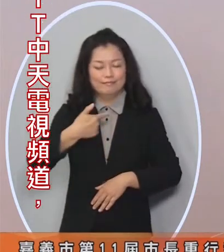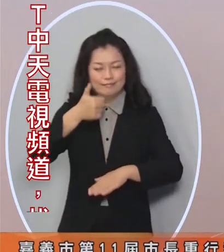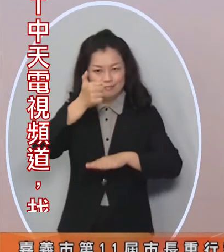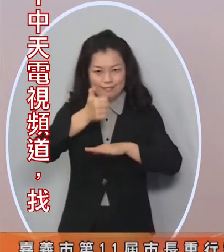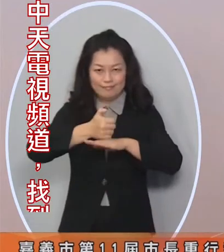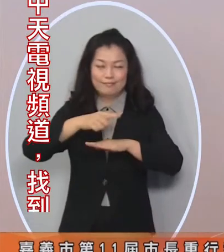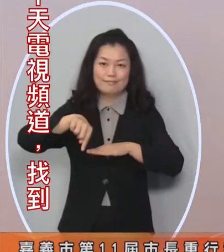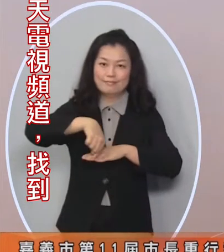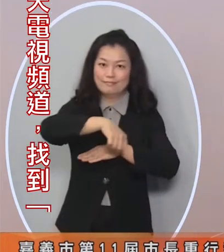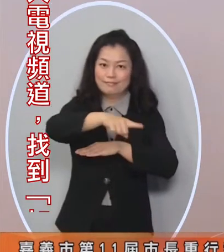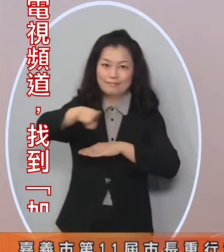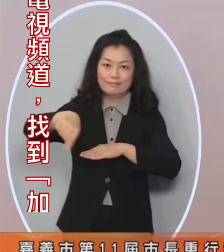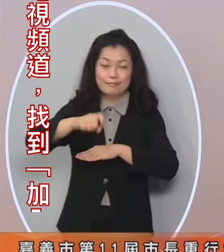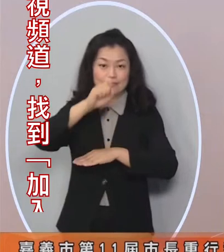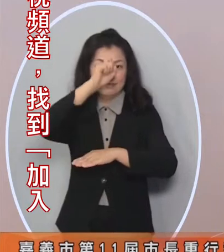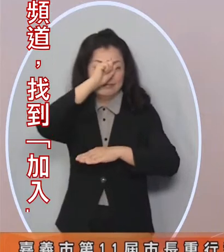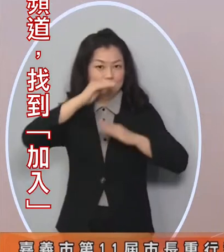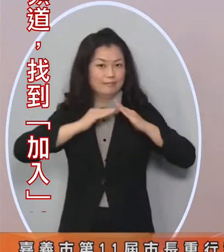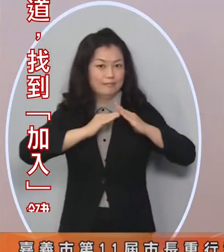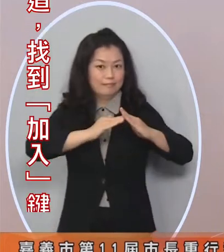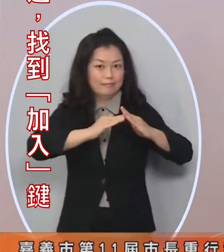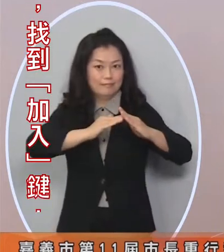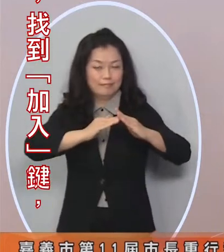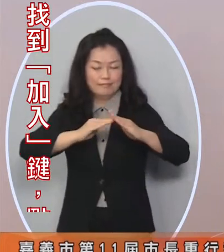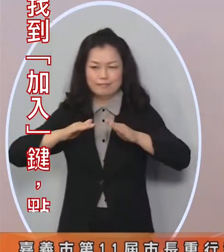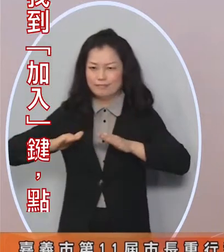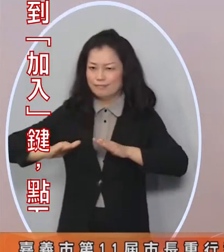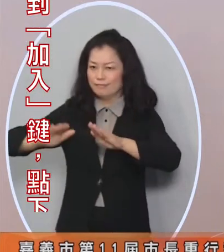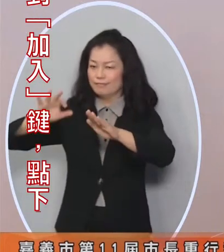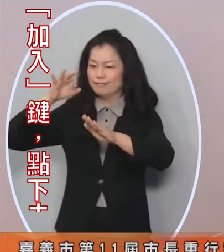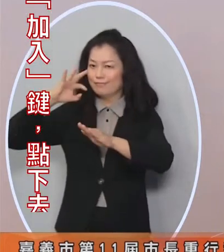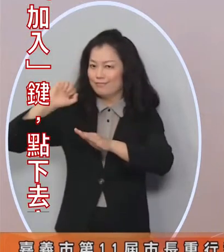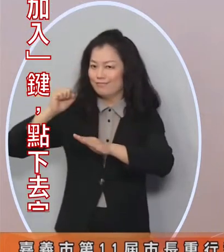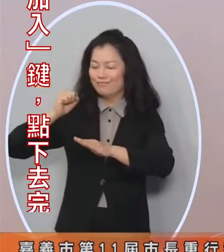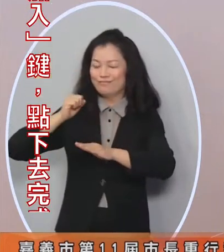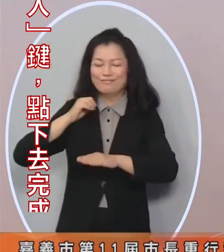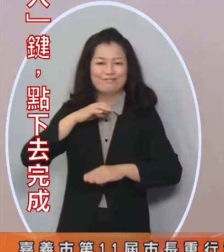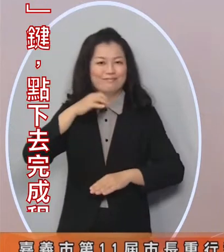家。希望的城市、进步的家己、幸福的家